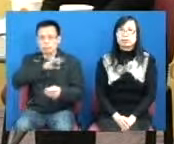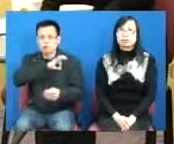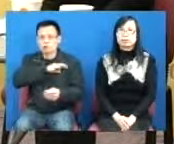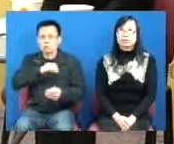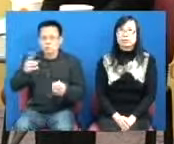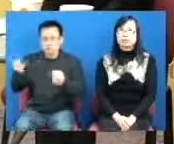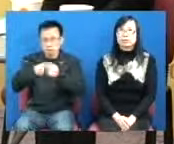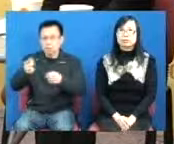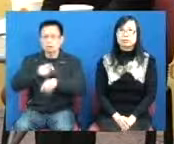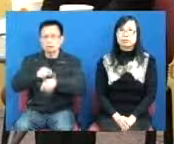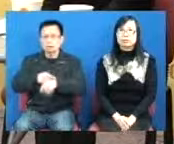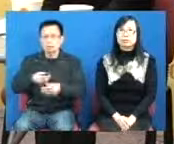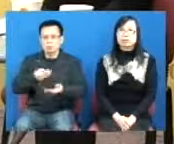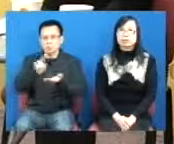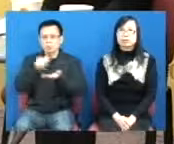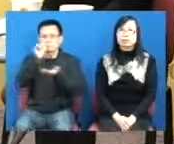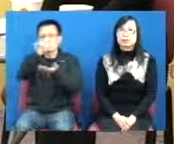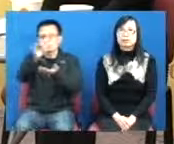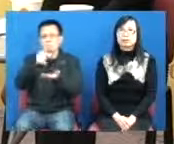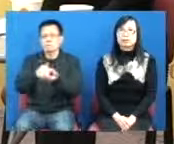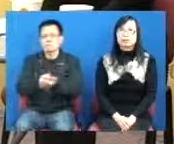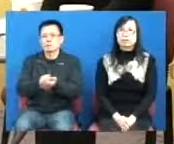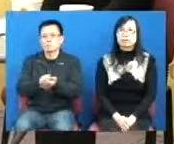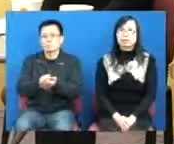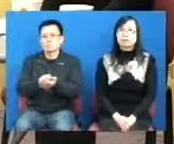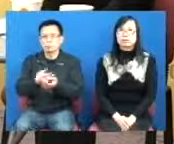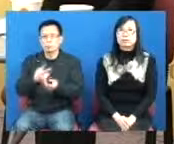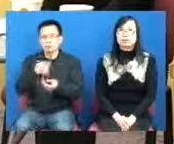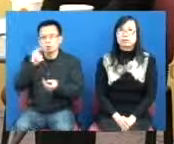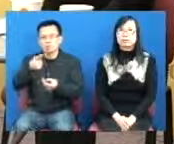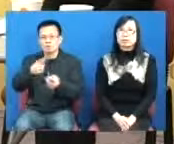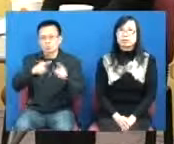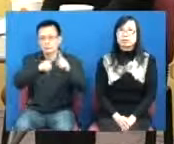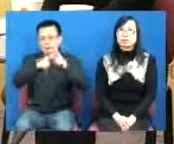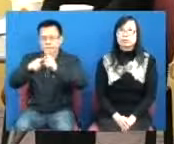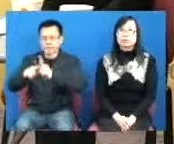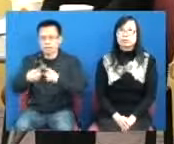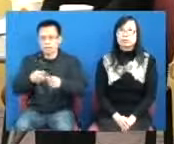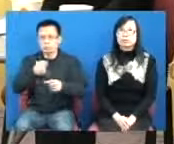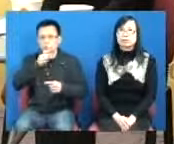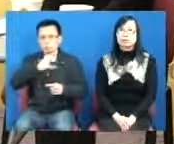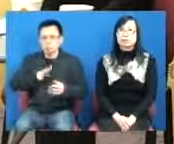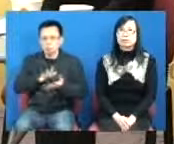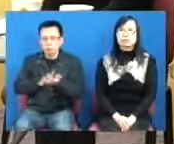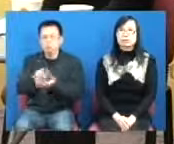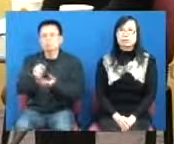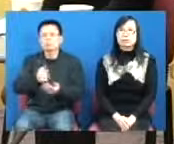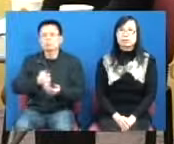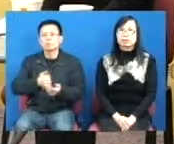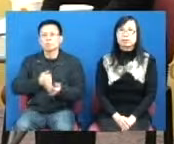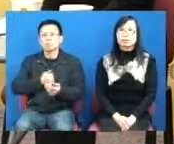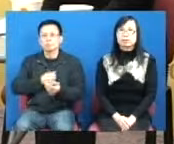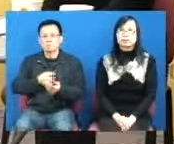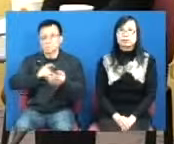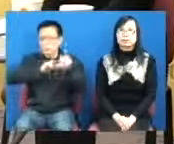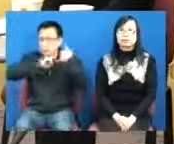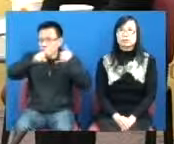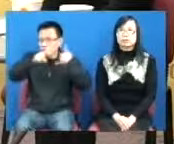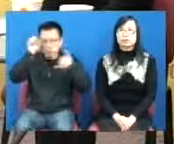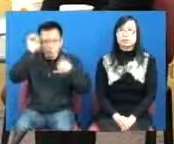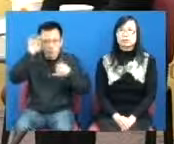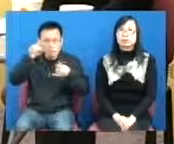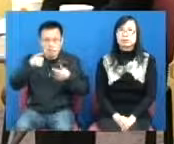就會寄了一封信給你然後民政署會有專員打電話來提醒你